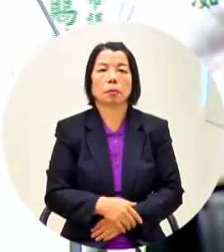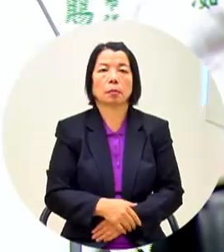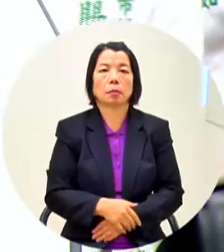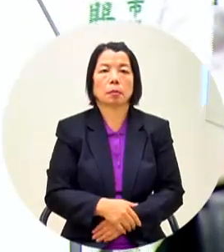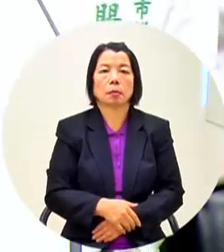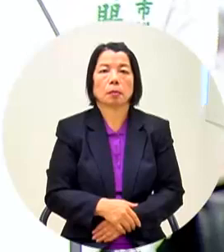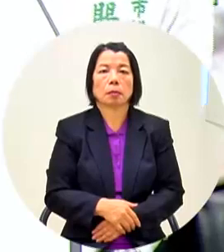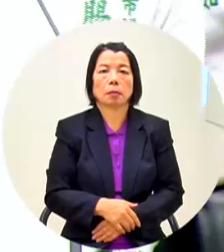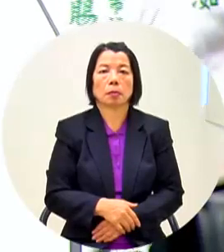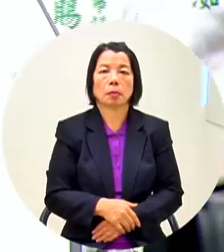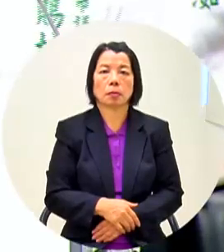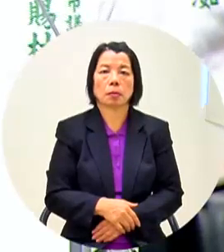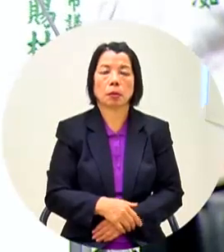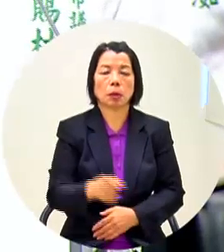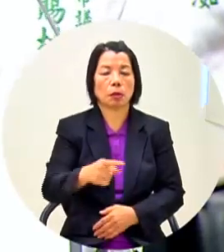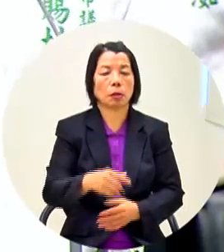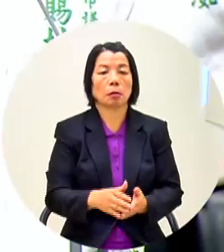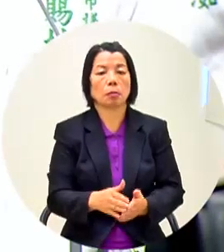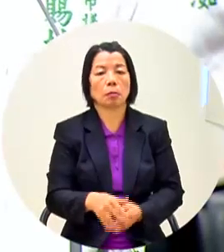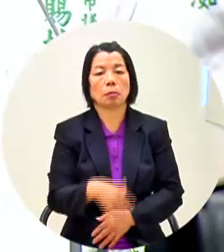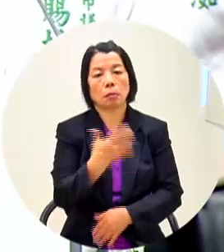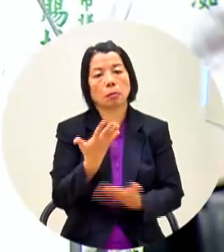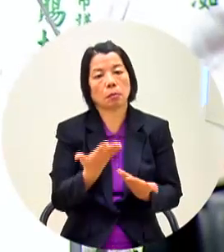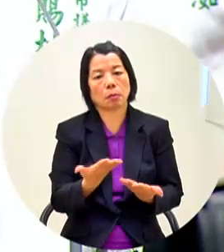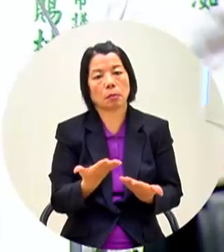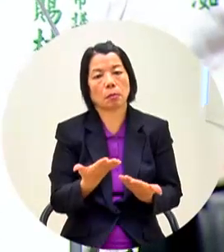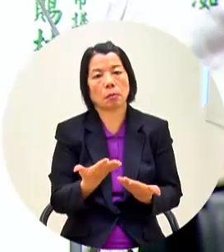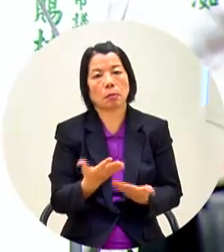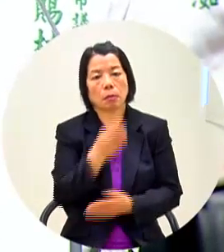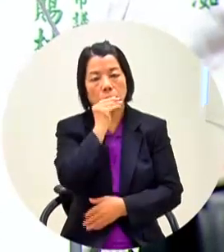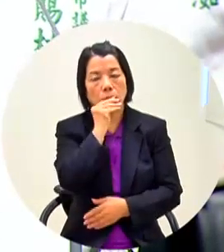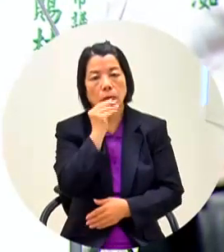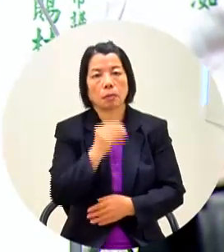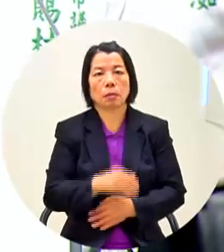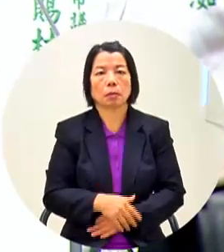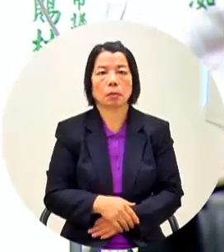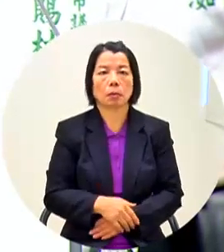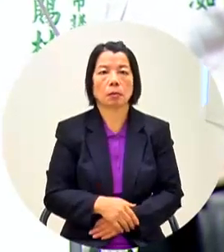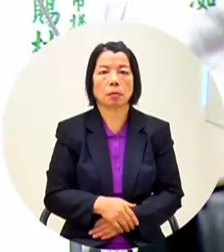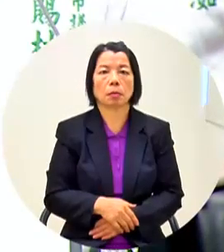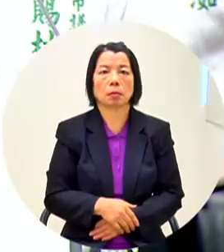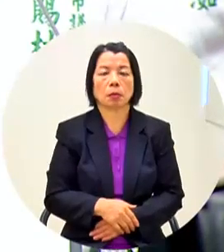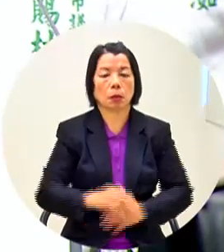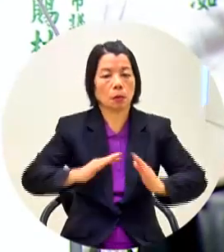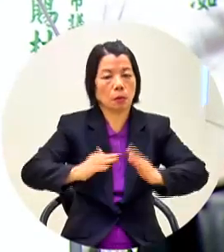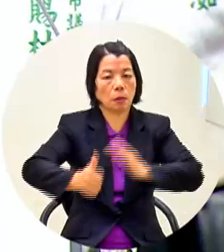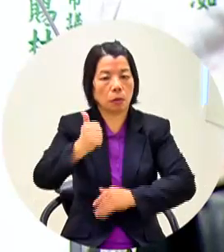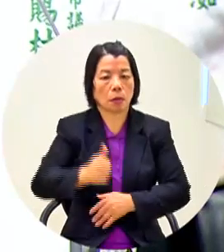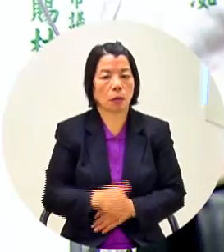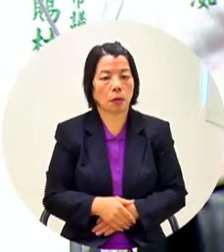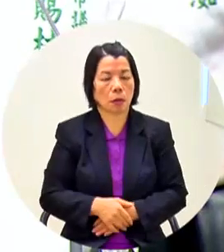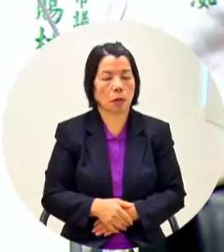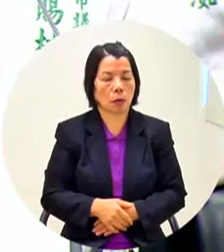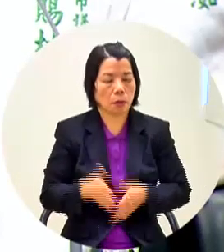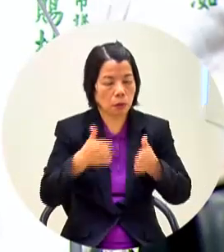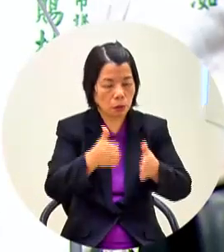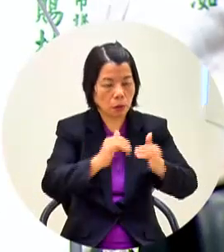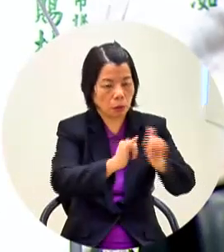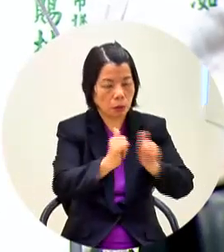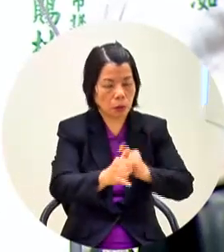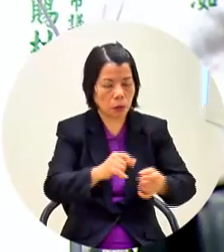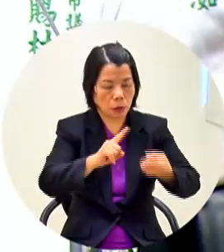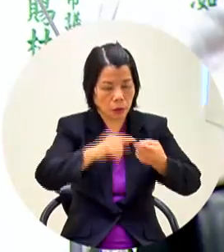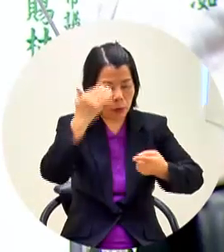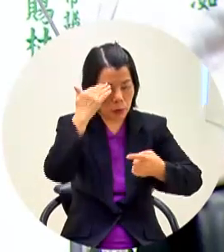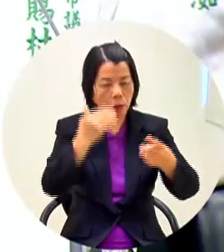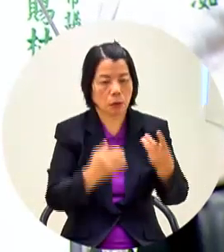市长，你无要讲？ 请市长回答。 市长，你有要甲市民道歉无啦？三个道歉嘛，你的